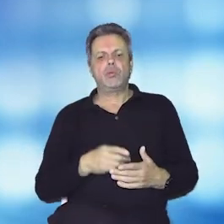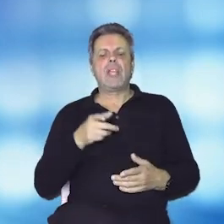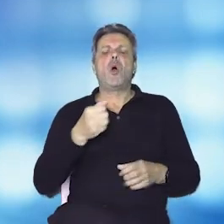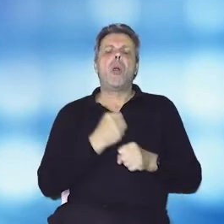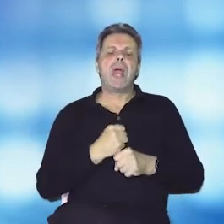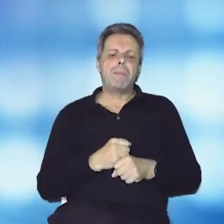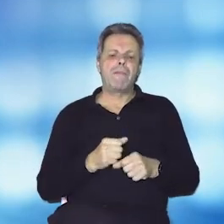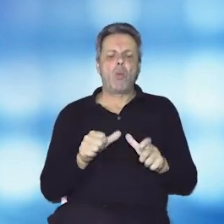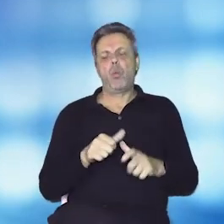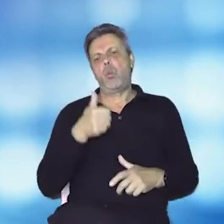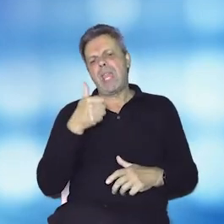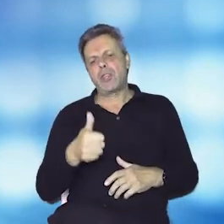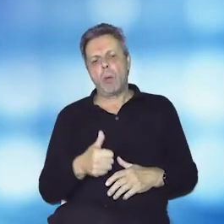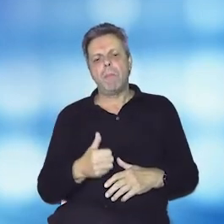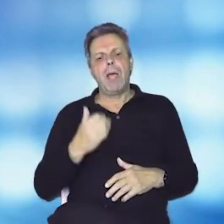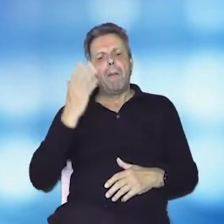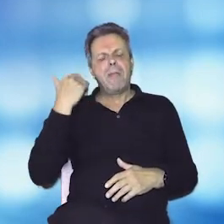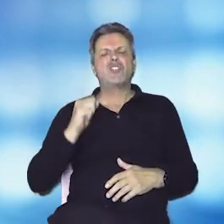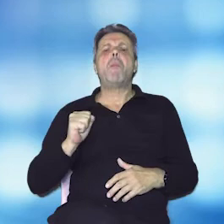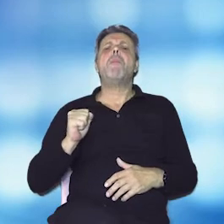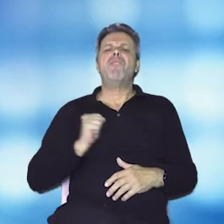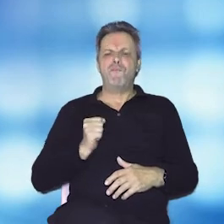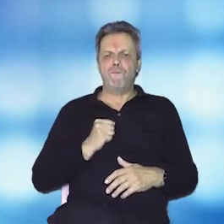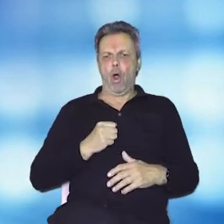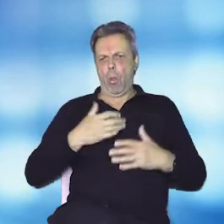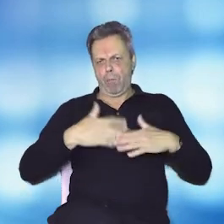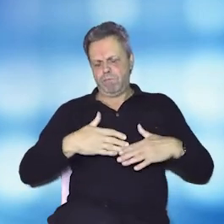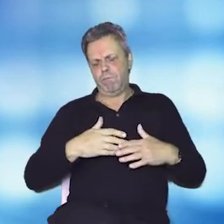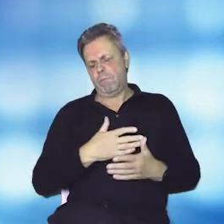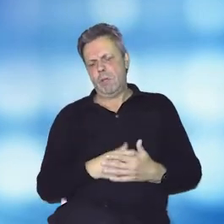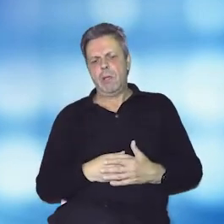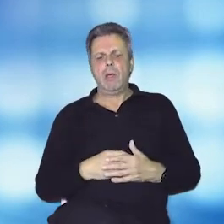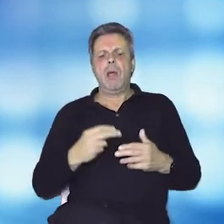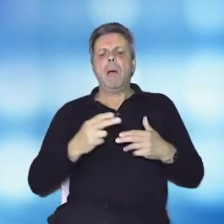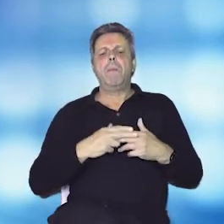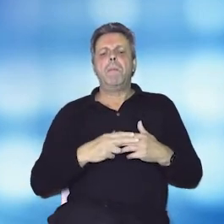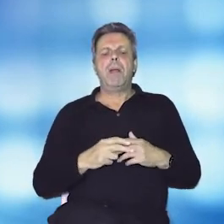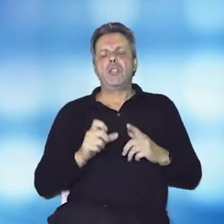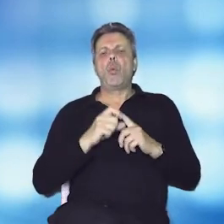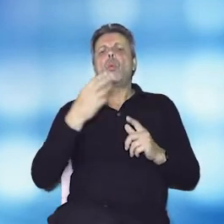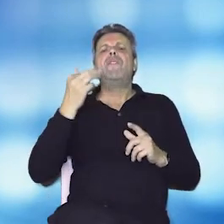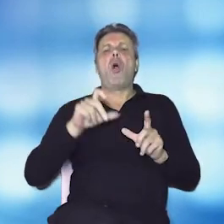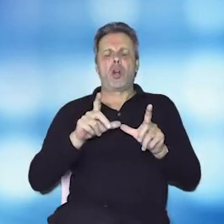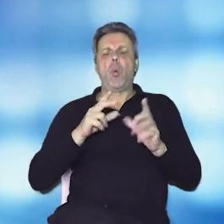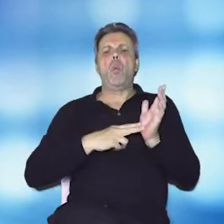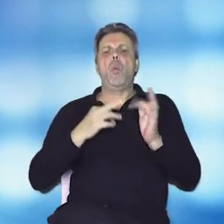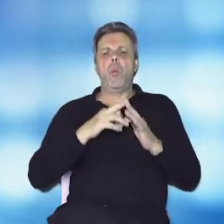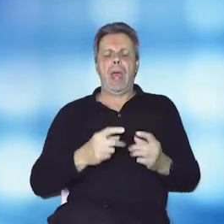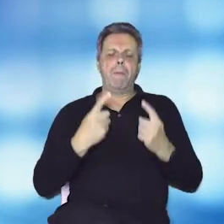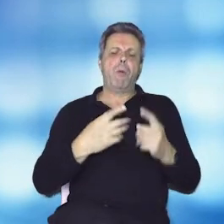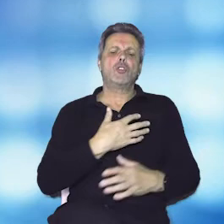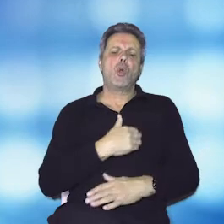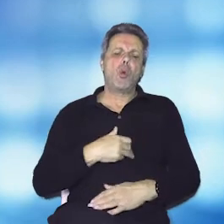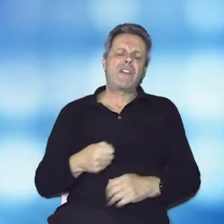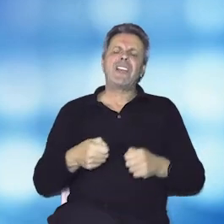učini u jednom bivšem vojnom postrojenju na Čerkezovcu kraj Dvora na Uni. Postoji u